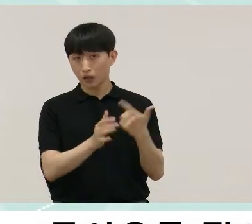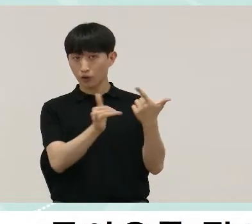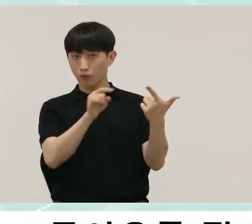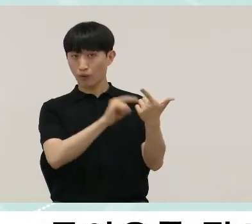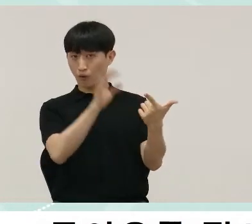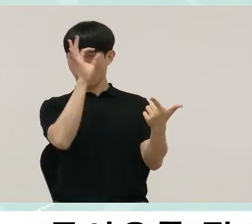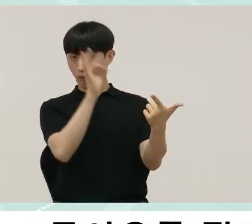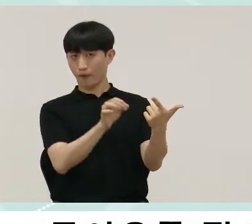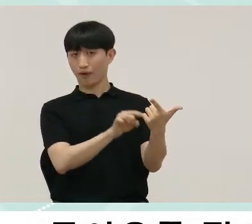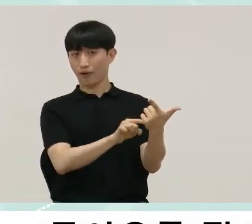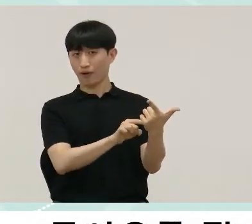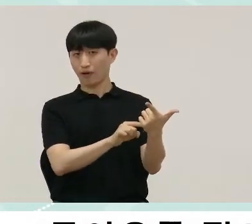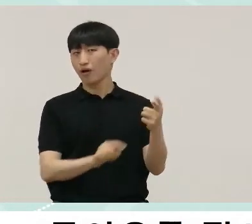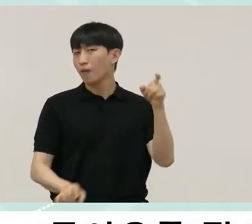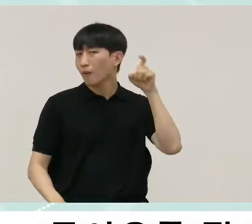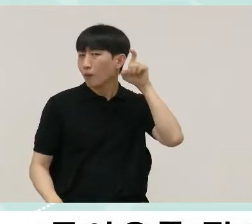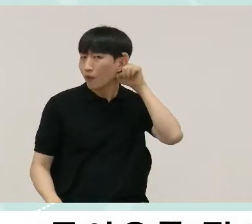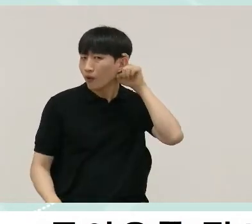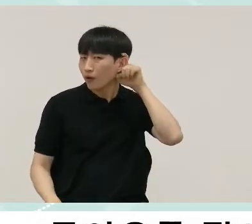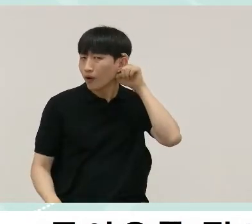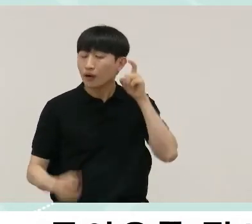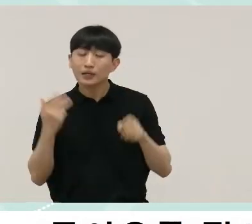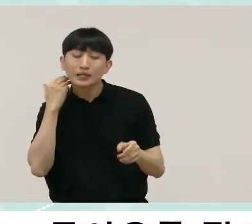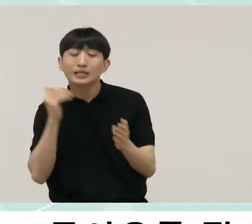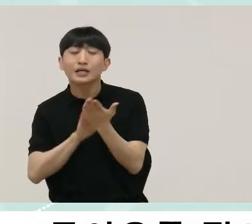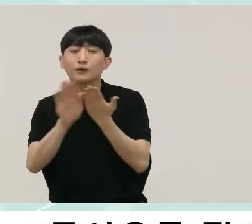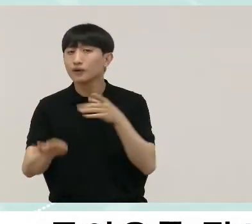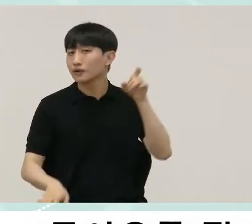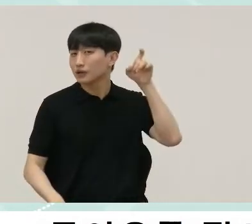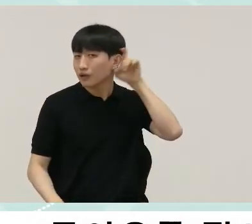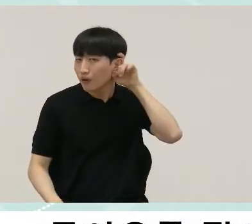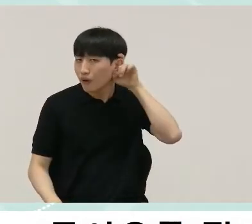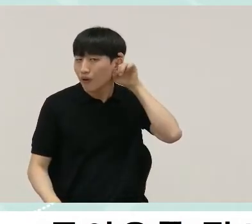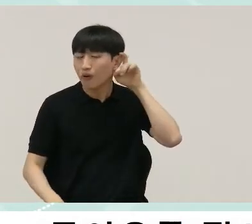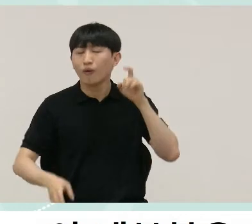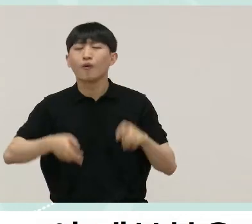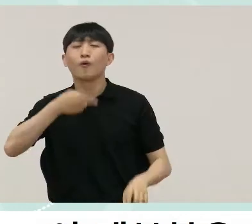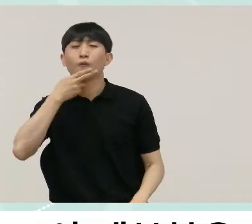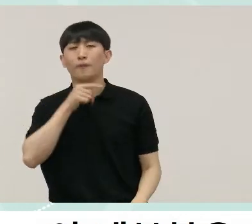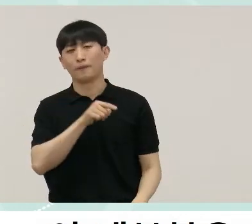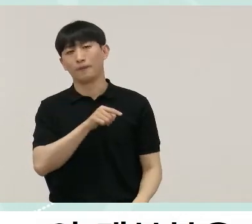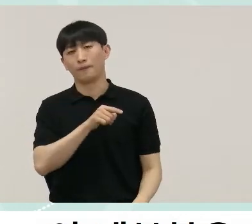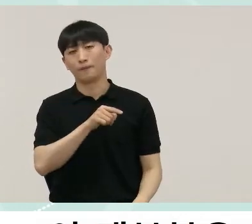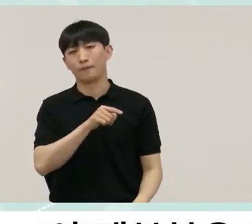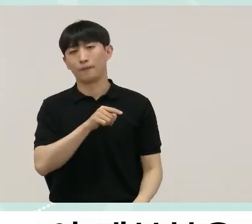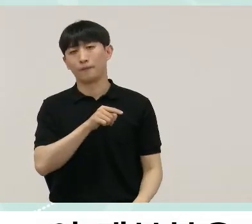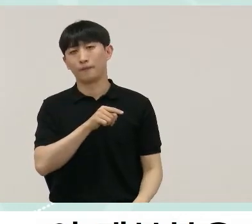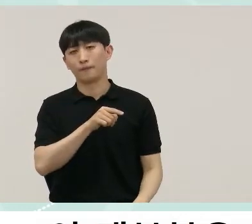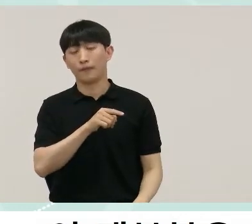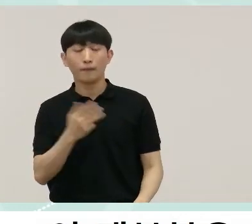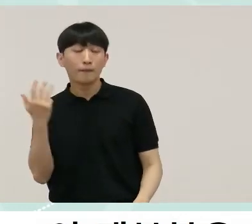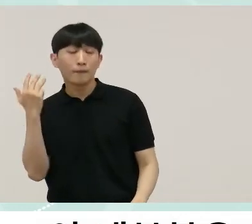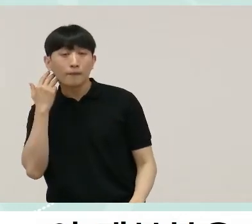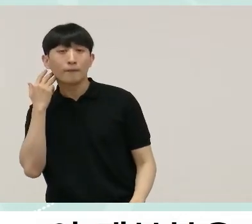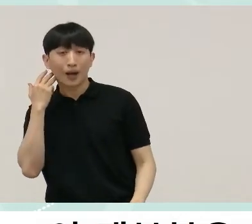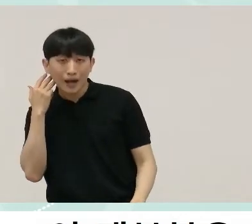보청기를 사용하지 않은 환자들이에요. 즉 10년 뒤에 인공호흡 수술을 하는 경우에 보청기를